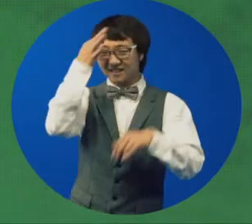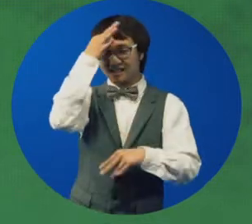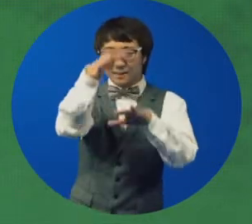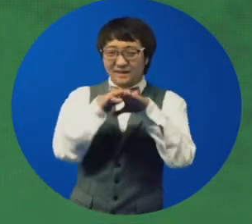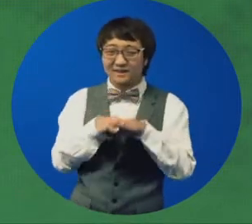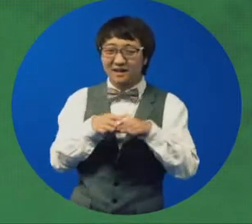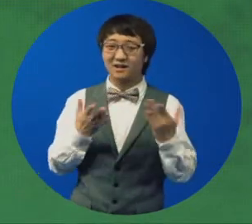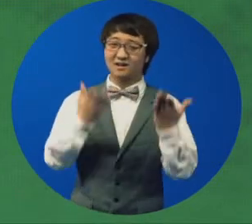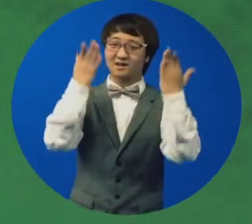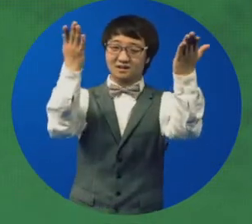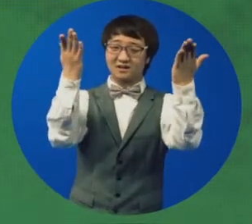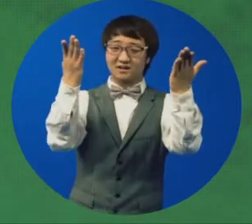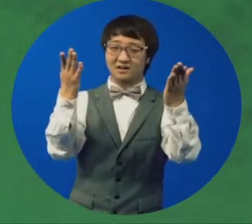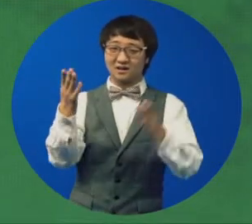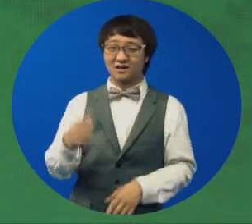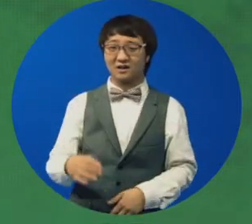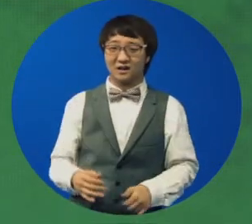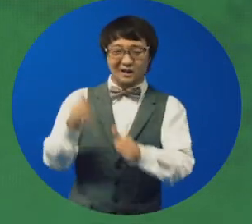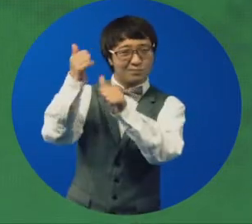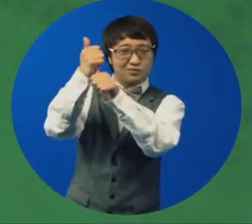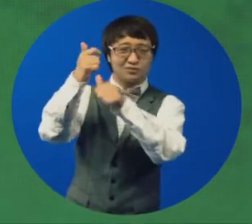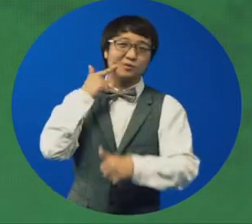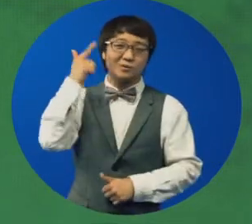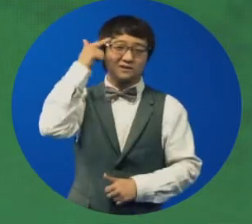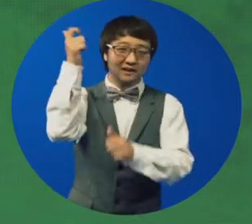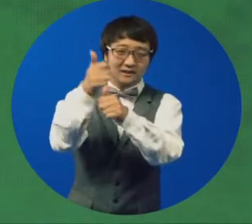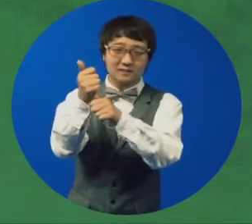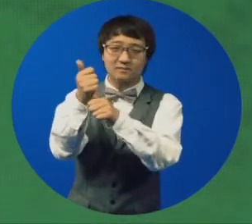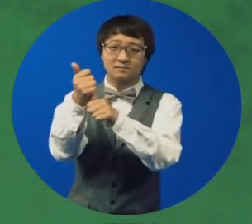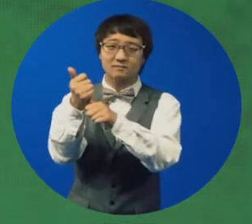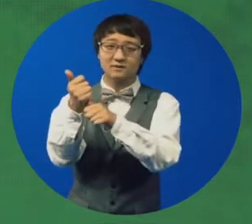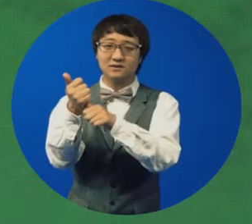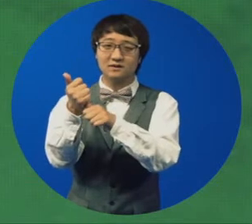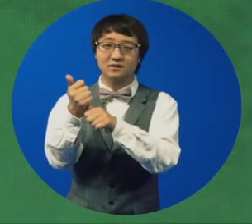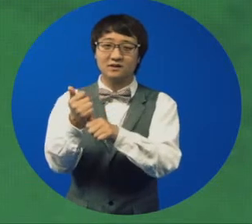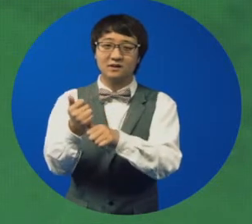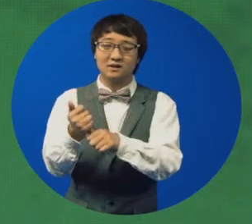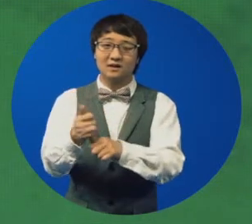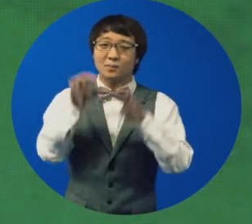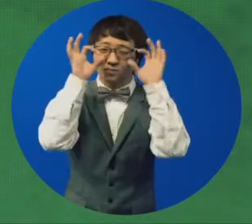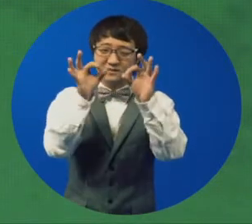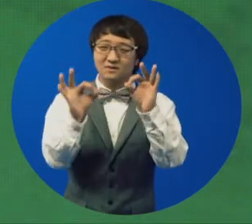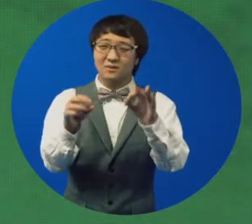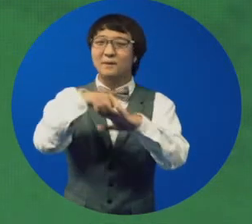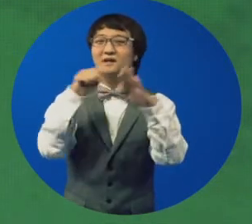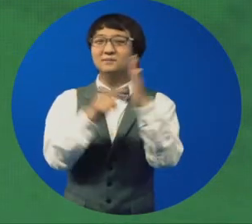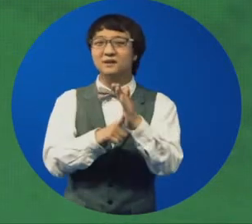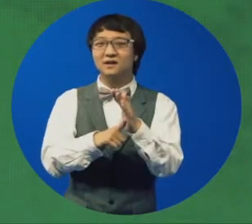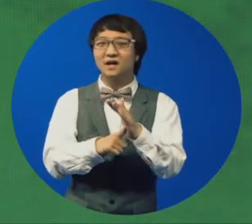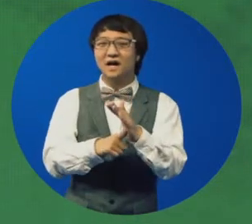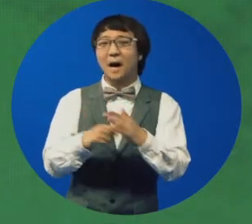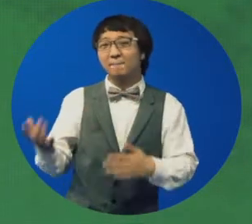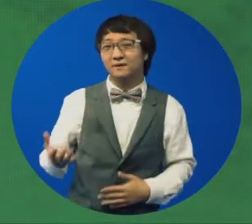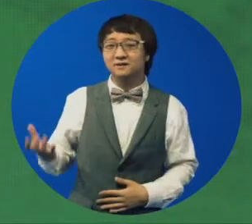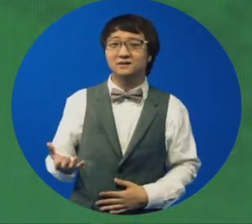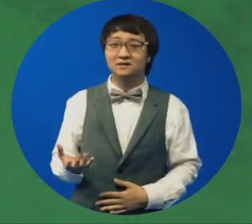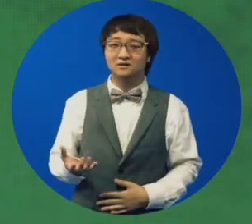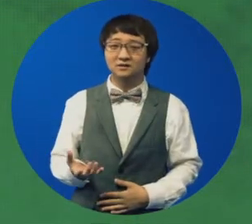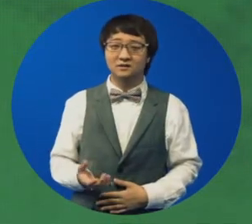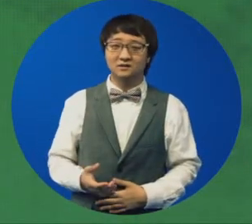늘 이 자리에 앉아서 예배를 드리는데 우리 부목사님들을 보면서 마음이 아팠어요. 우리 부목사님들